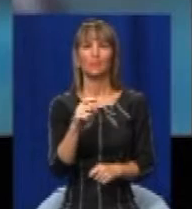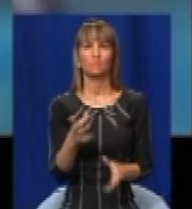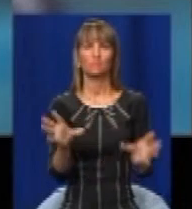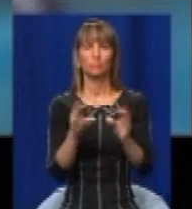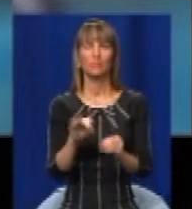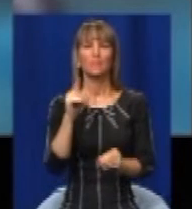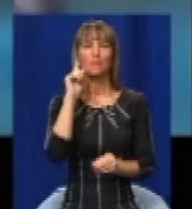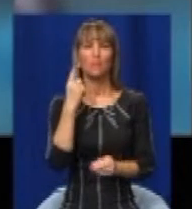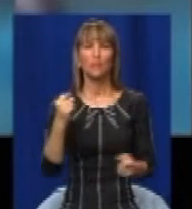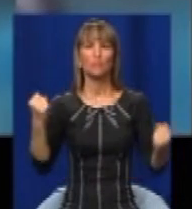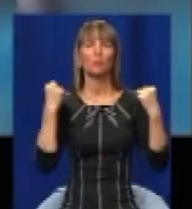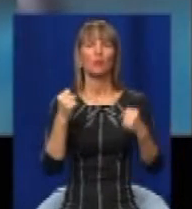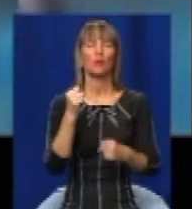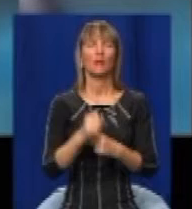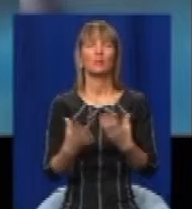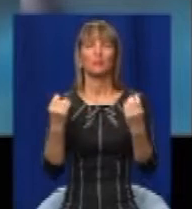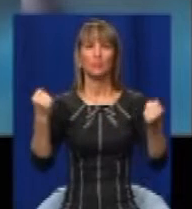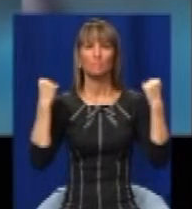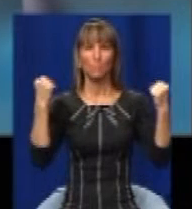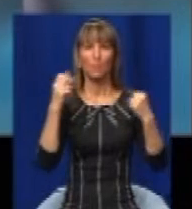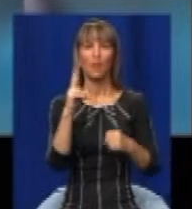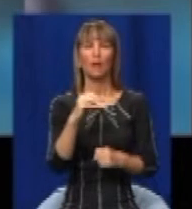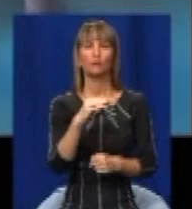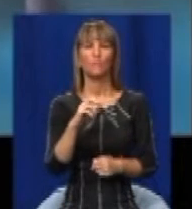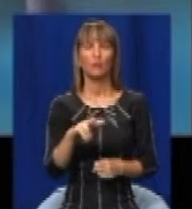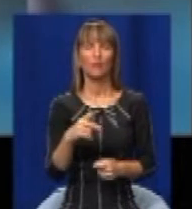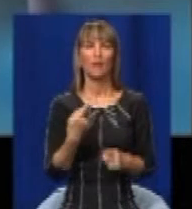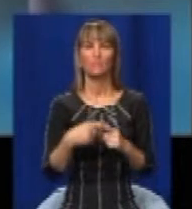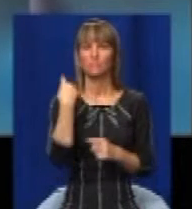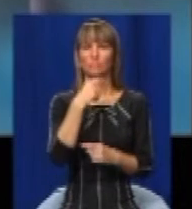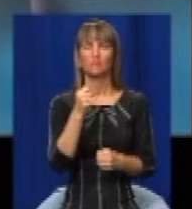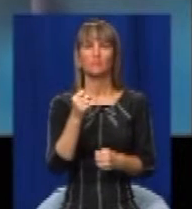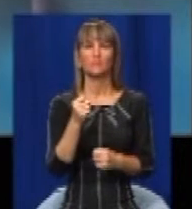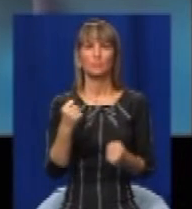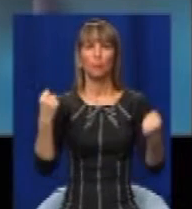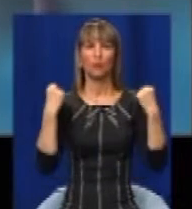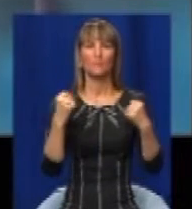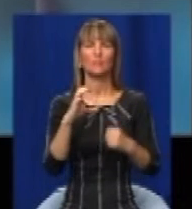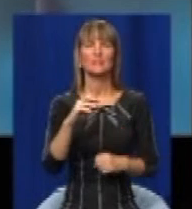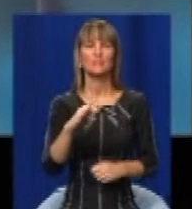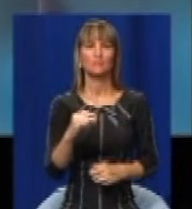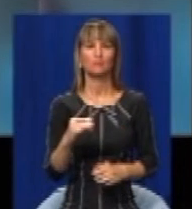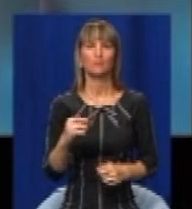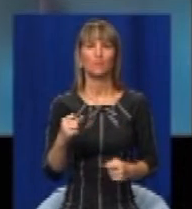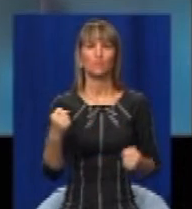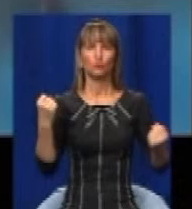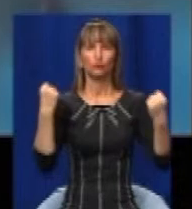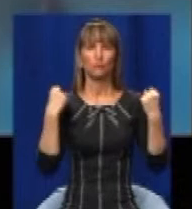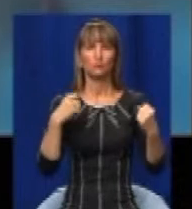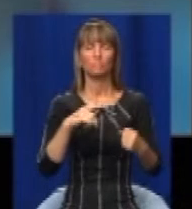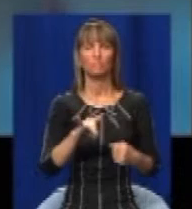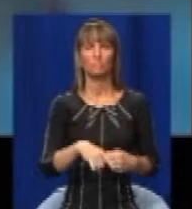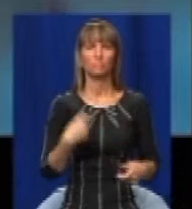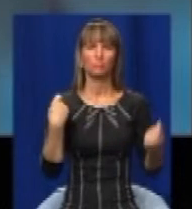кольорів. Спортивний повсякденний спорт-кежуал. Це образ в спортивному повсякденному стилі, доповнений джинсовим одягом. Для